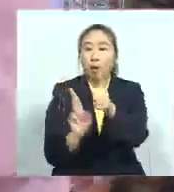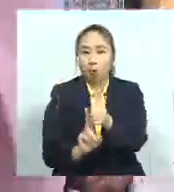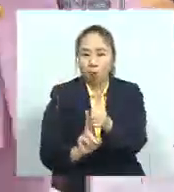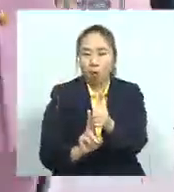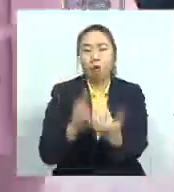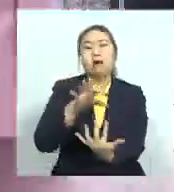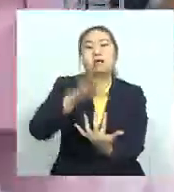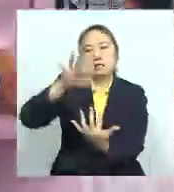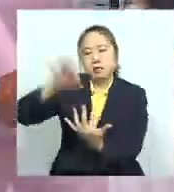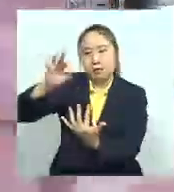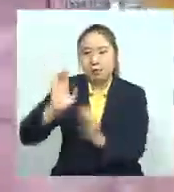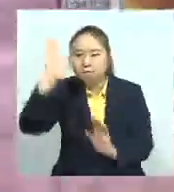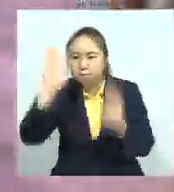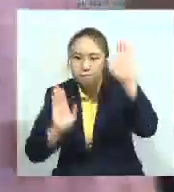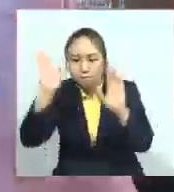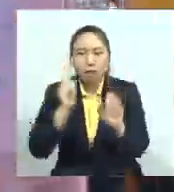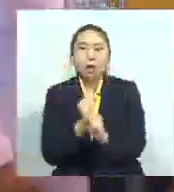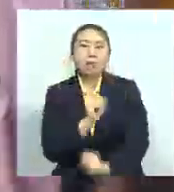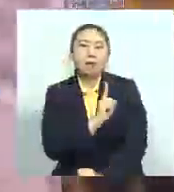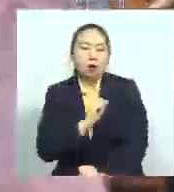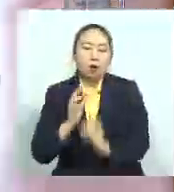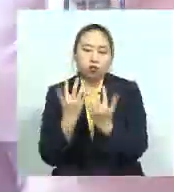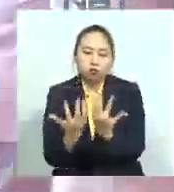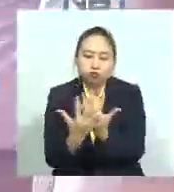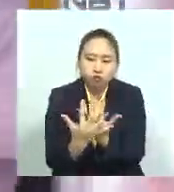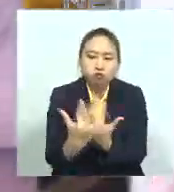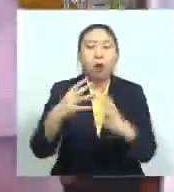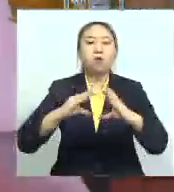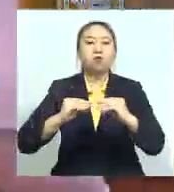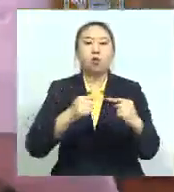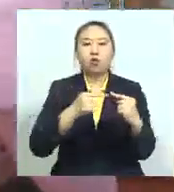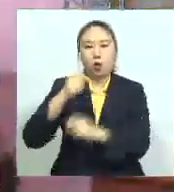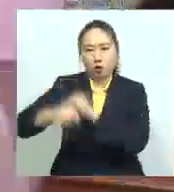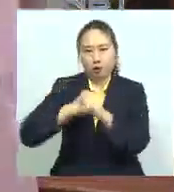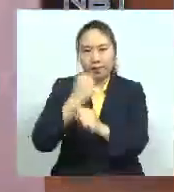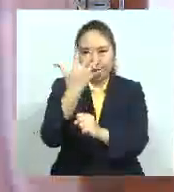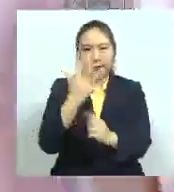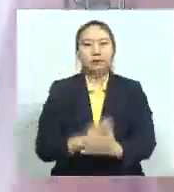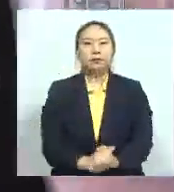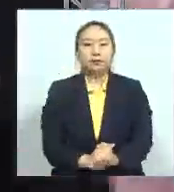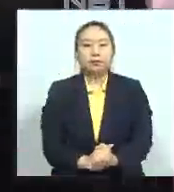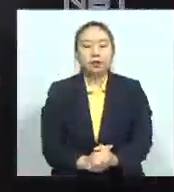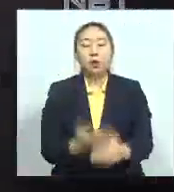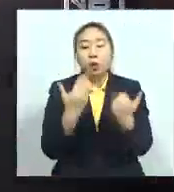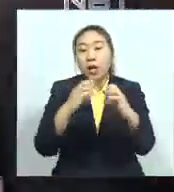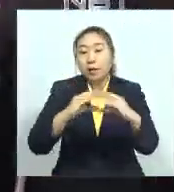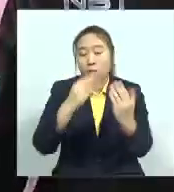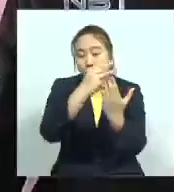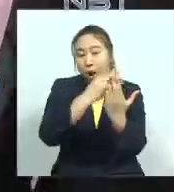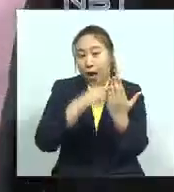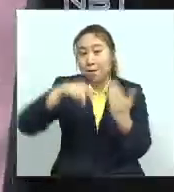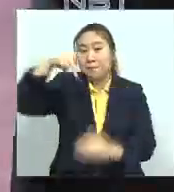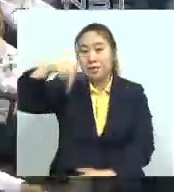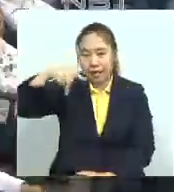ธานวุฒิสภาทำหน้าที่ในการประชุมวุฒิสภาต่อไปอีก5ปีครับวาระในการประชุมนัดพิเศษนะครับ